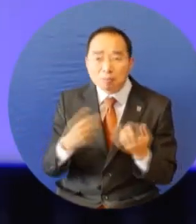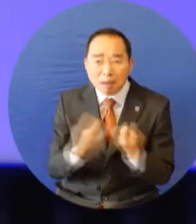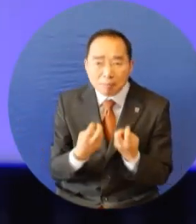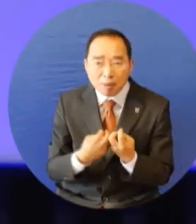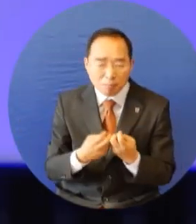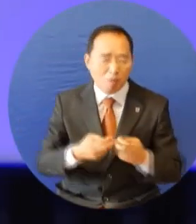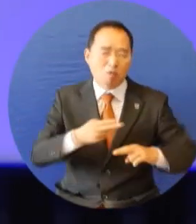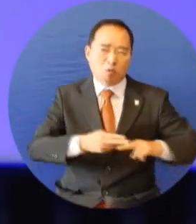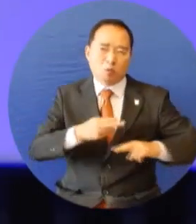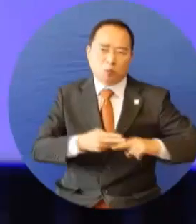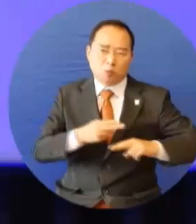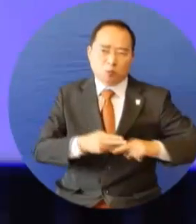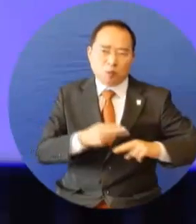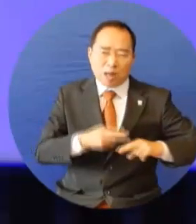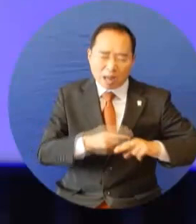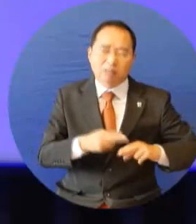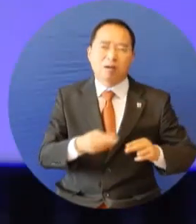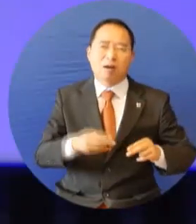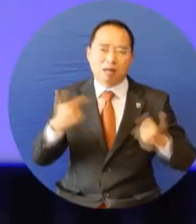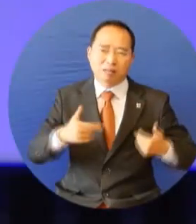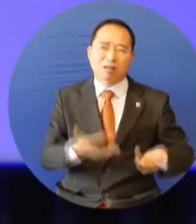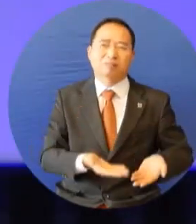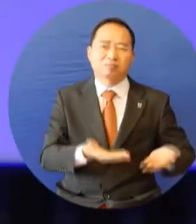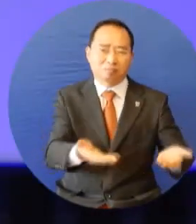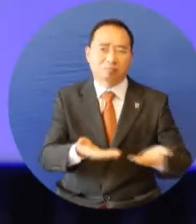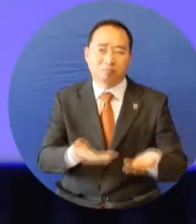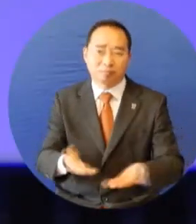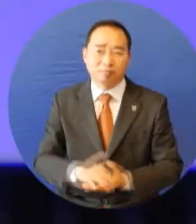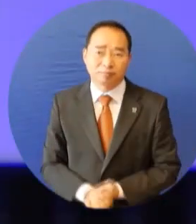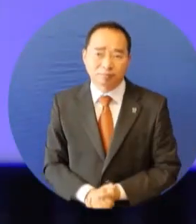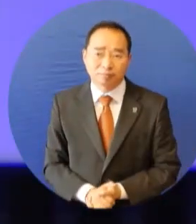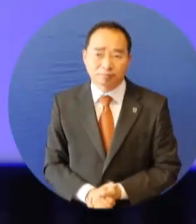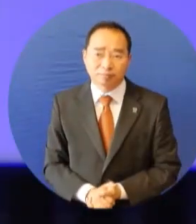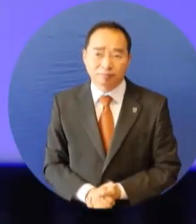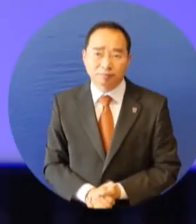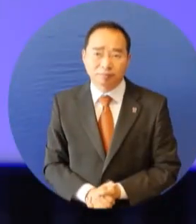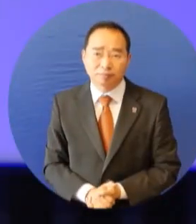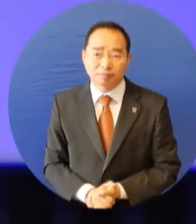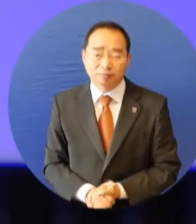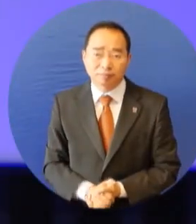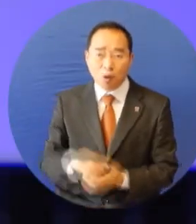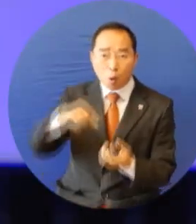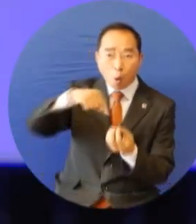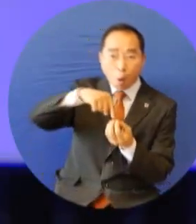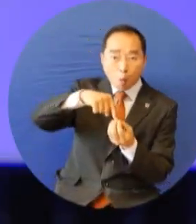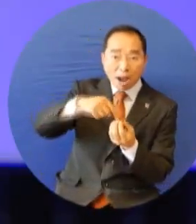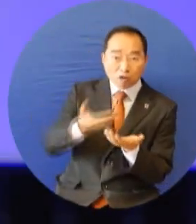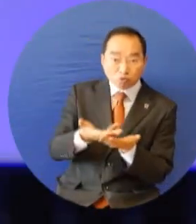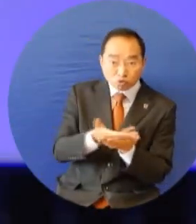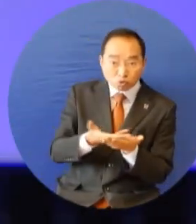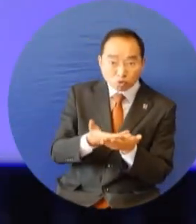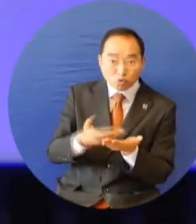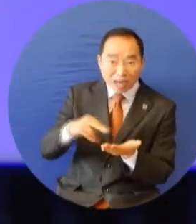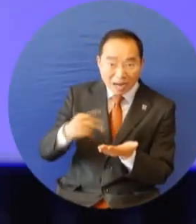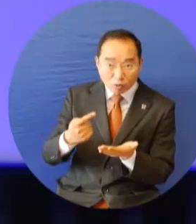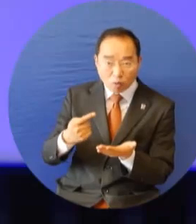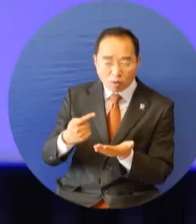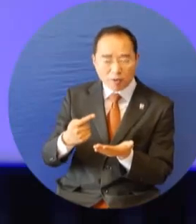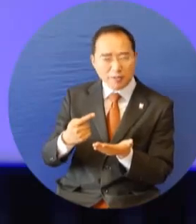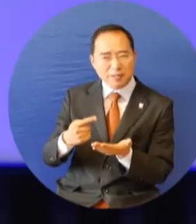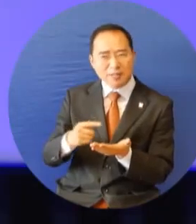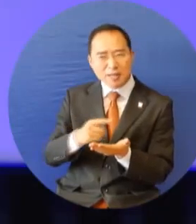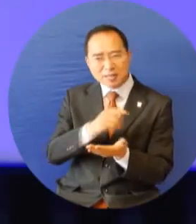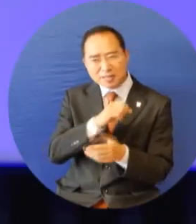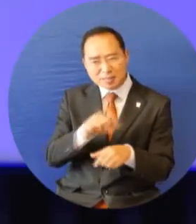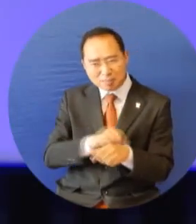것밖에 없고 그 죄송함이 사무쳐서 펼쳐나온 게 음식이에요. 그리고 그분들이 해먹었던